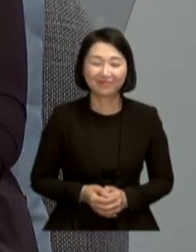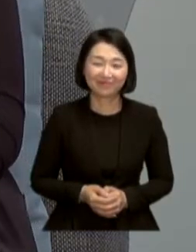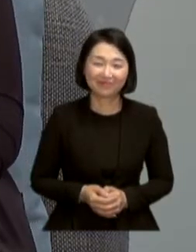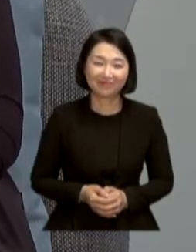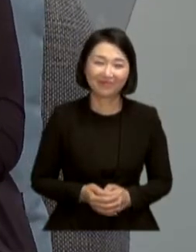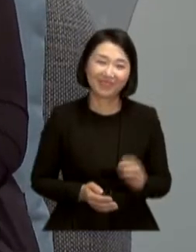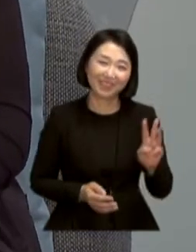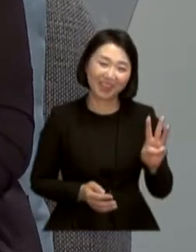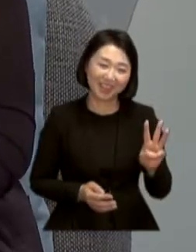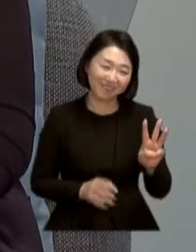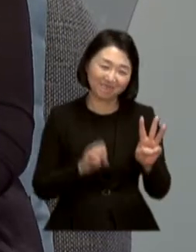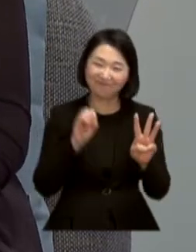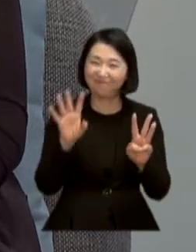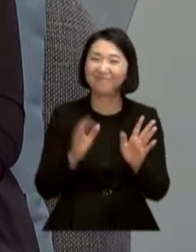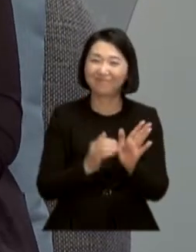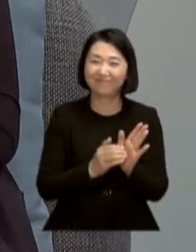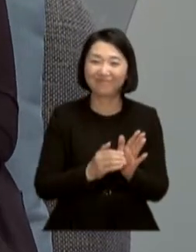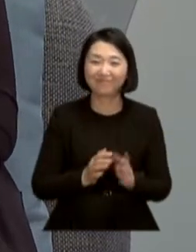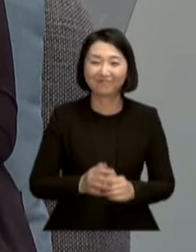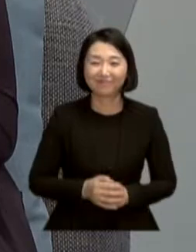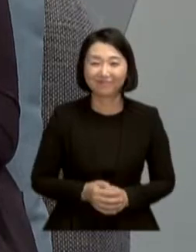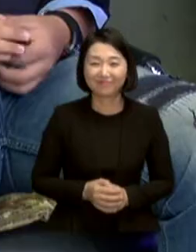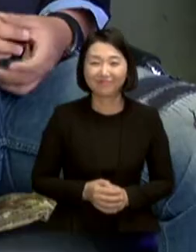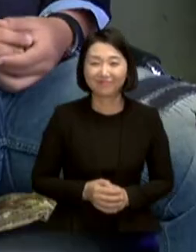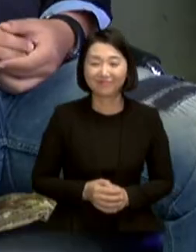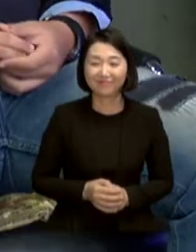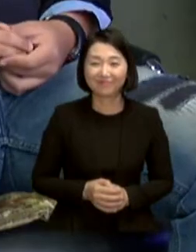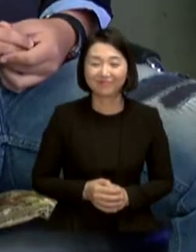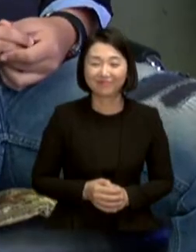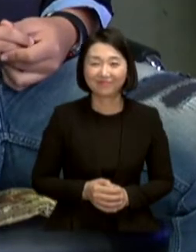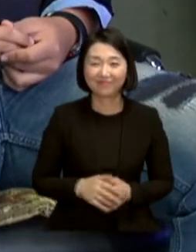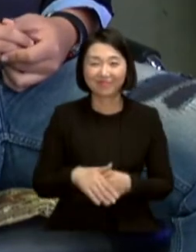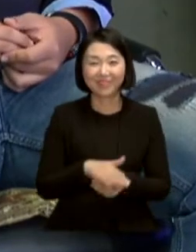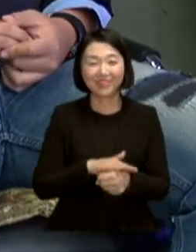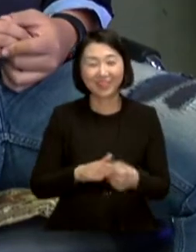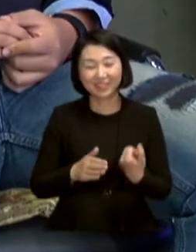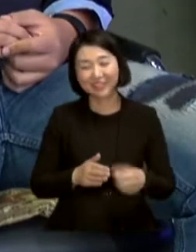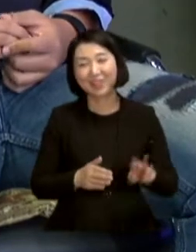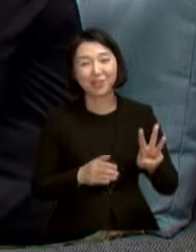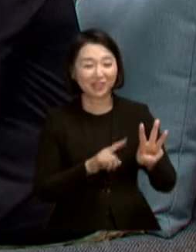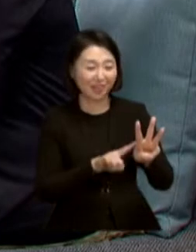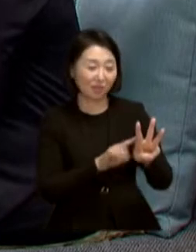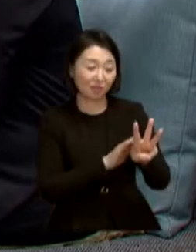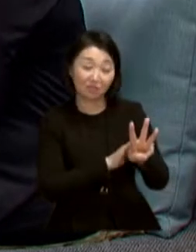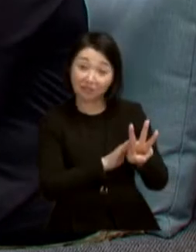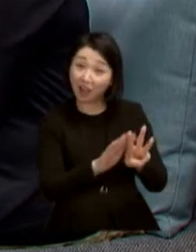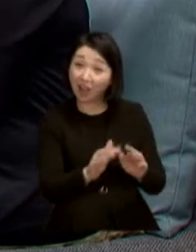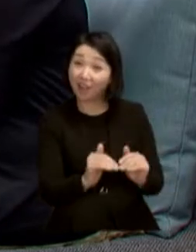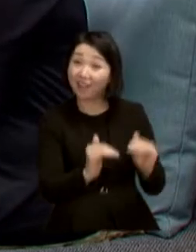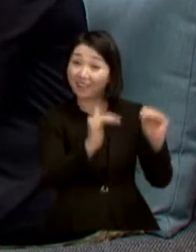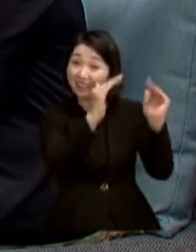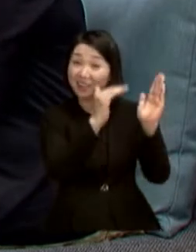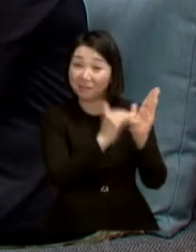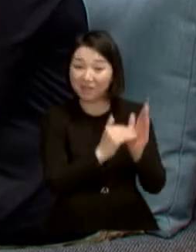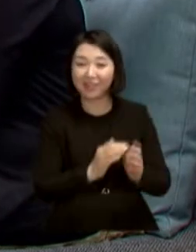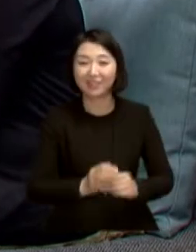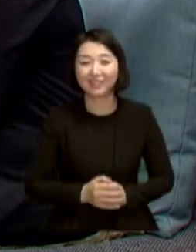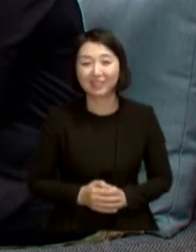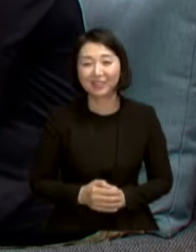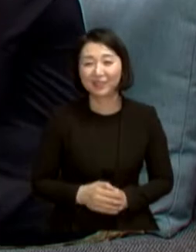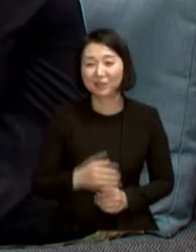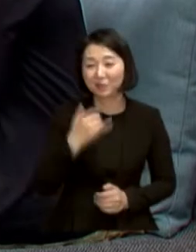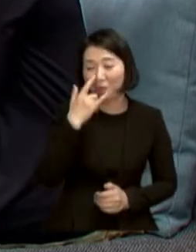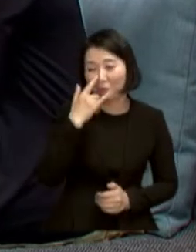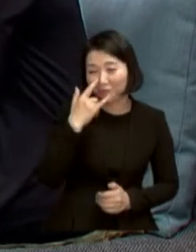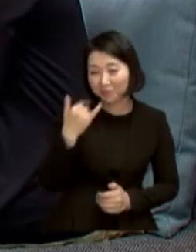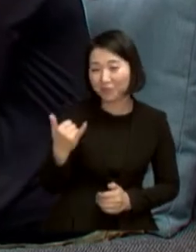진짜 너무 사랑스러운 우리 세 자녀분이 너무 잘 컸고 무엇보다도 우리 엄마 아빠의 그 발 가시는 그 길을